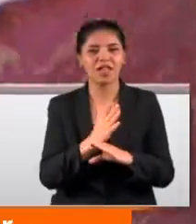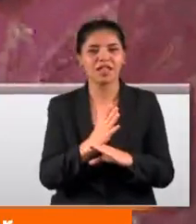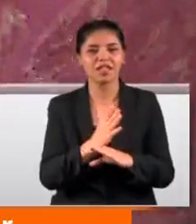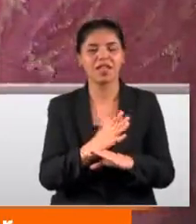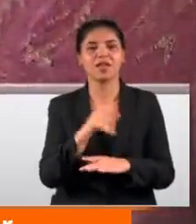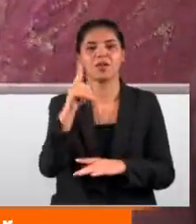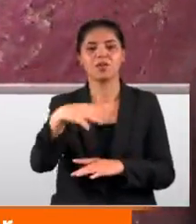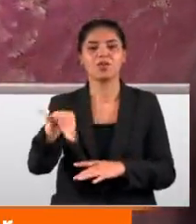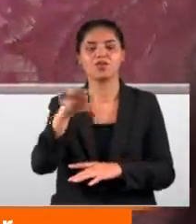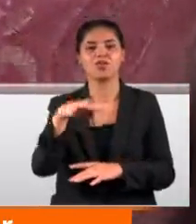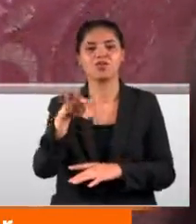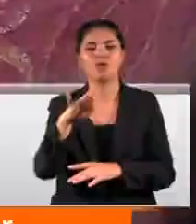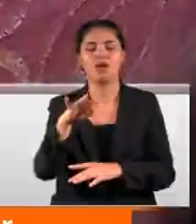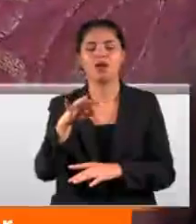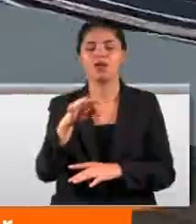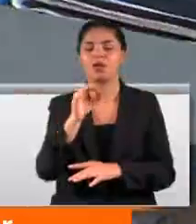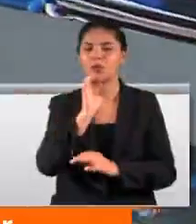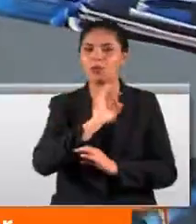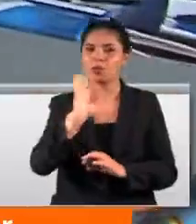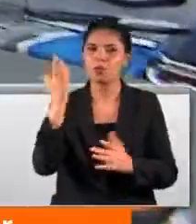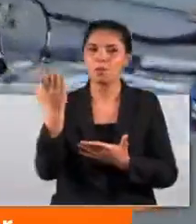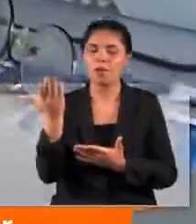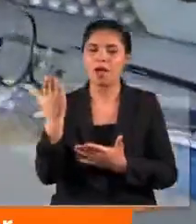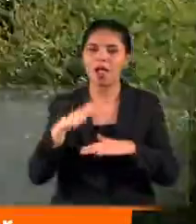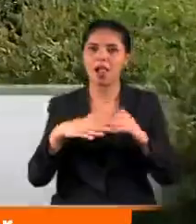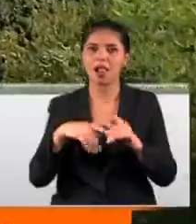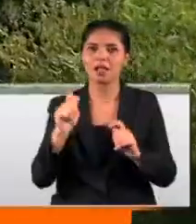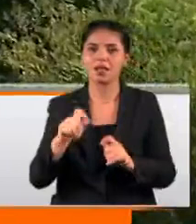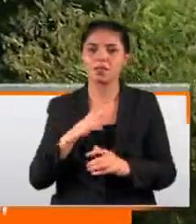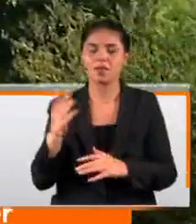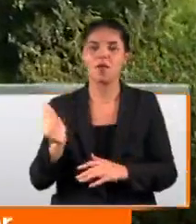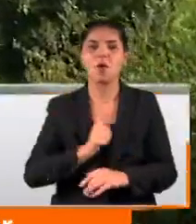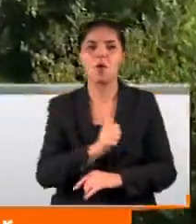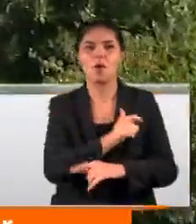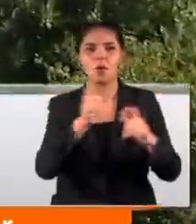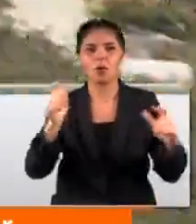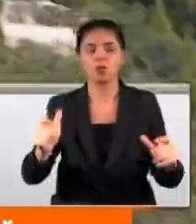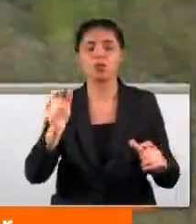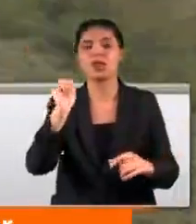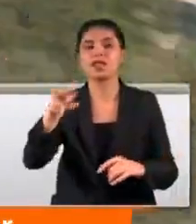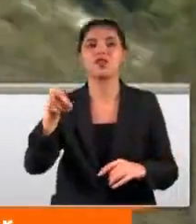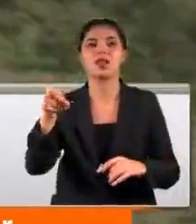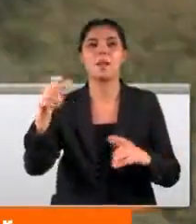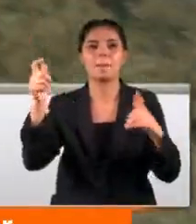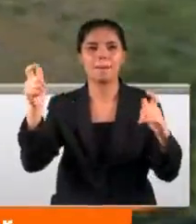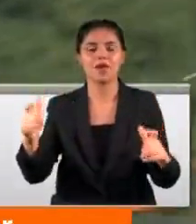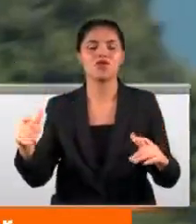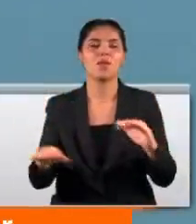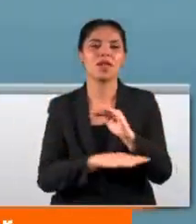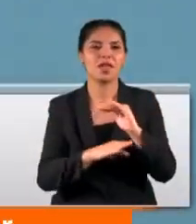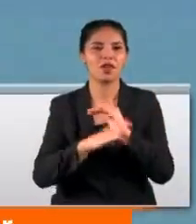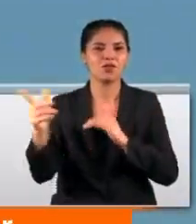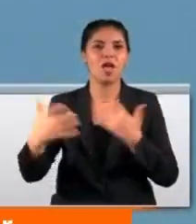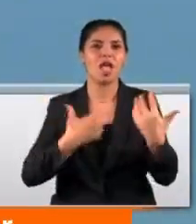içenleri peşinden sürükleyen tavşan kanı çayı. Tavşan kanının üstünde. Ordu Perşembe'de yaşayan ve yüksek enerjisiyle görenleri